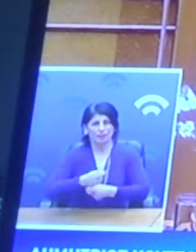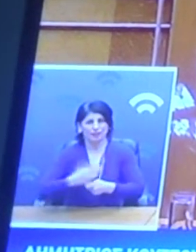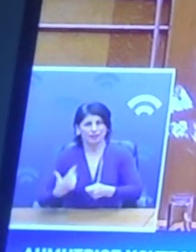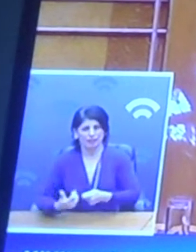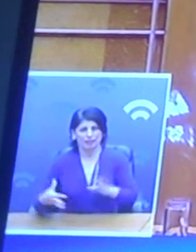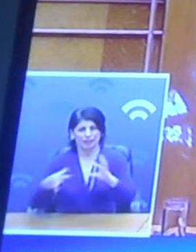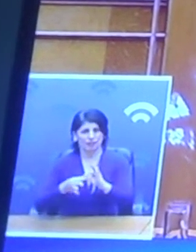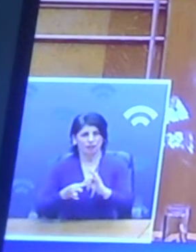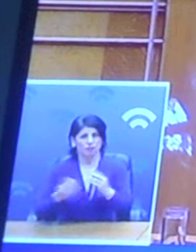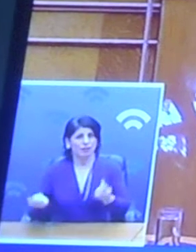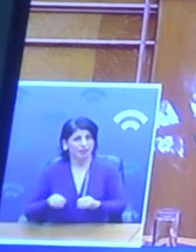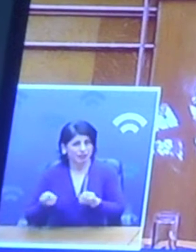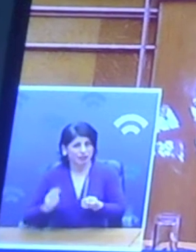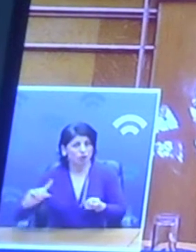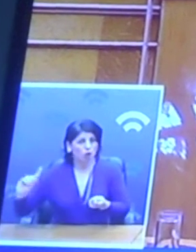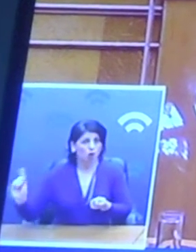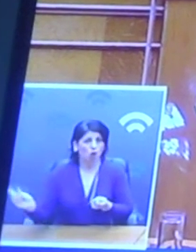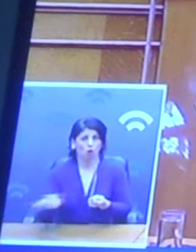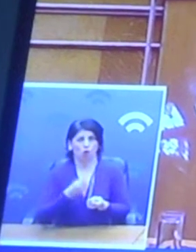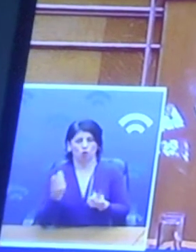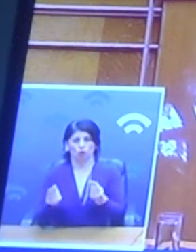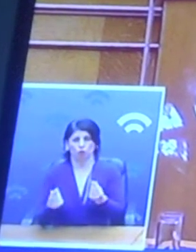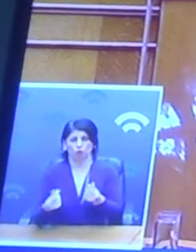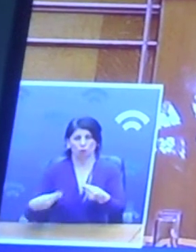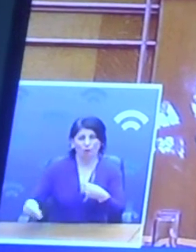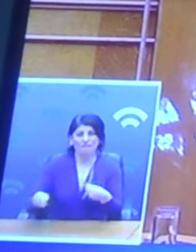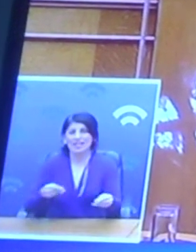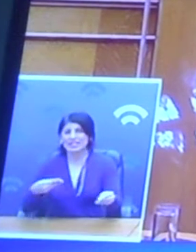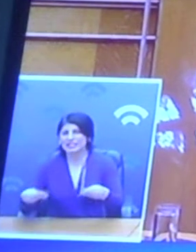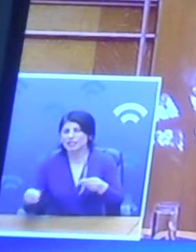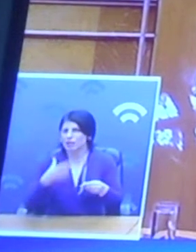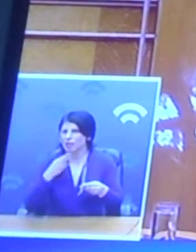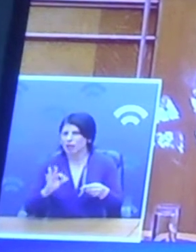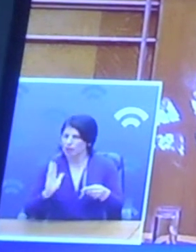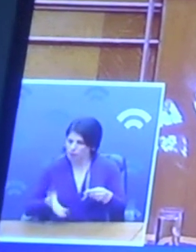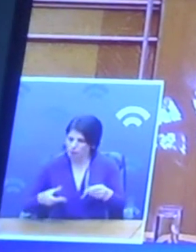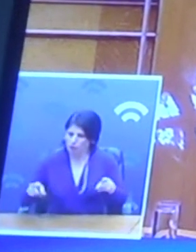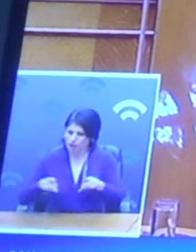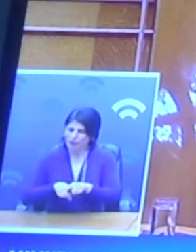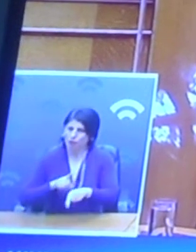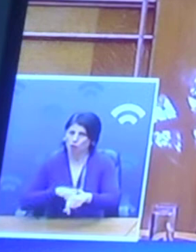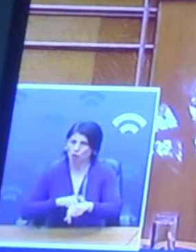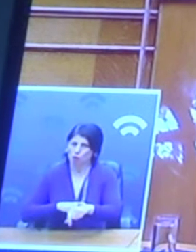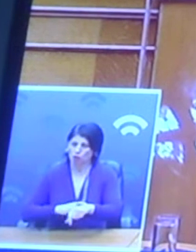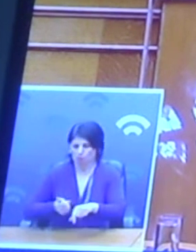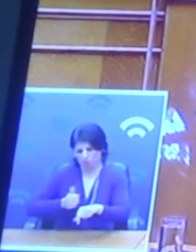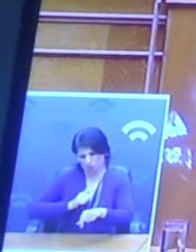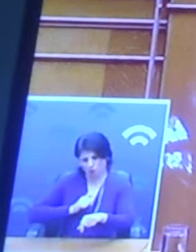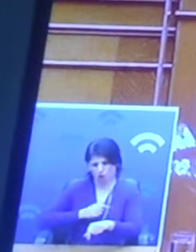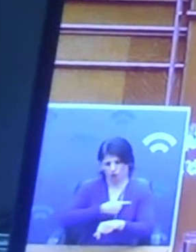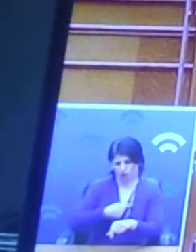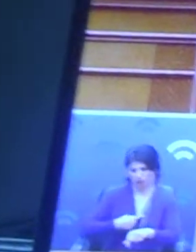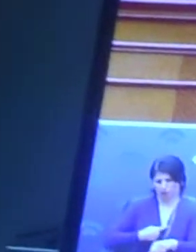χρήση όλων των εργαλείων ευελιξίας, δηλαδή να μπορεί ταυτόχρονα να επιβάλλει μονομερώς εκπεριτροπής